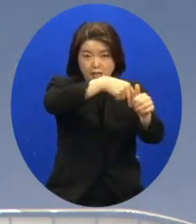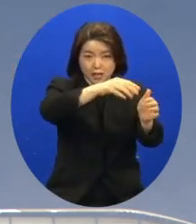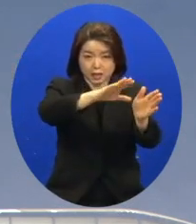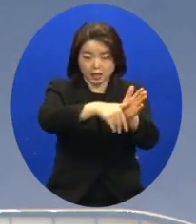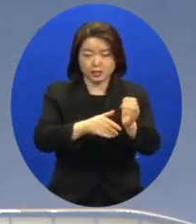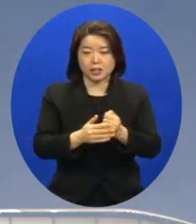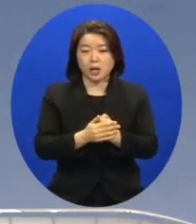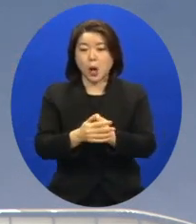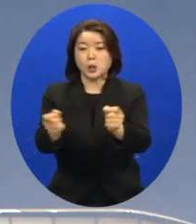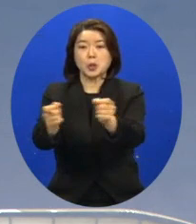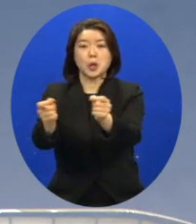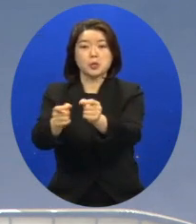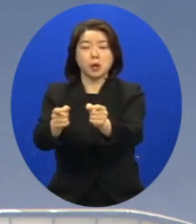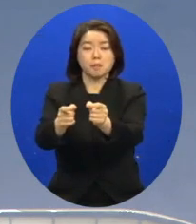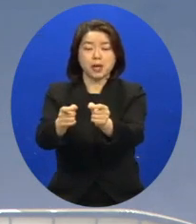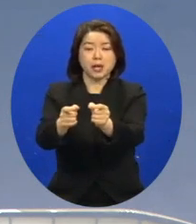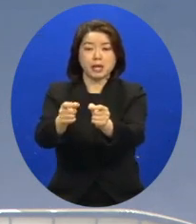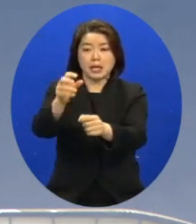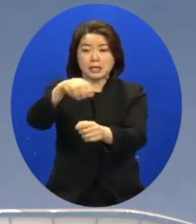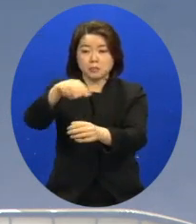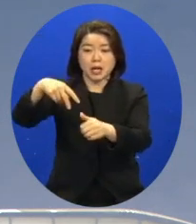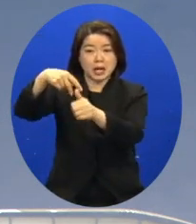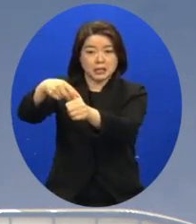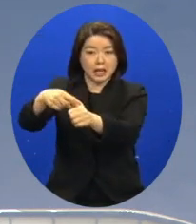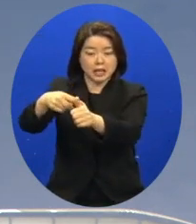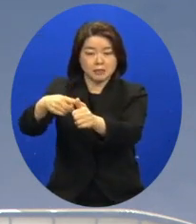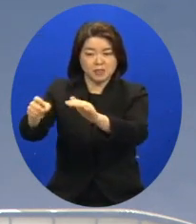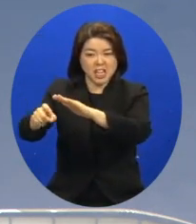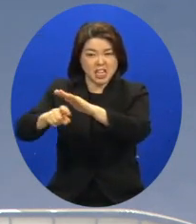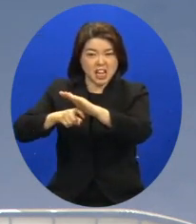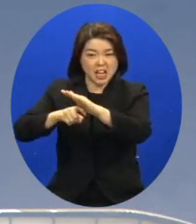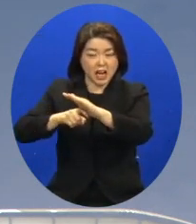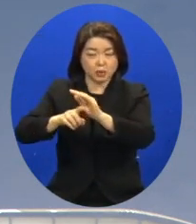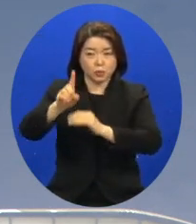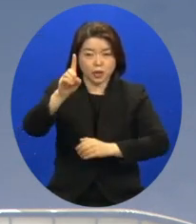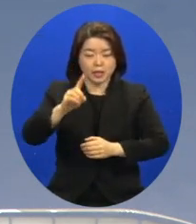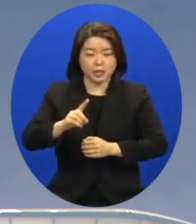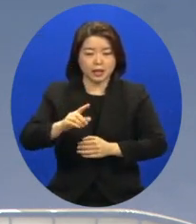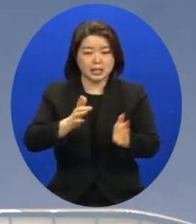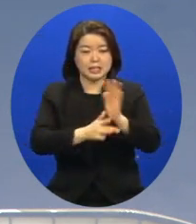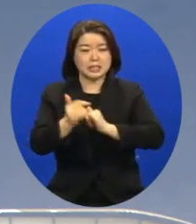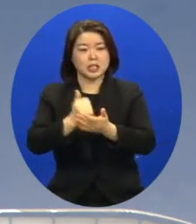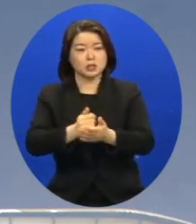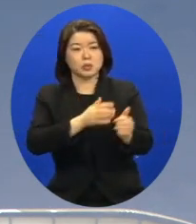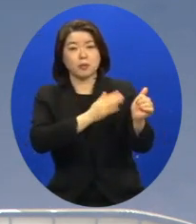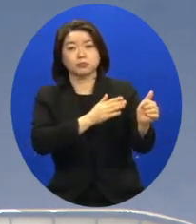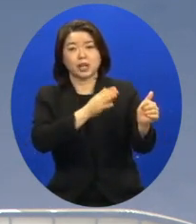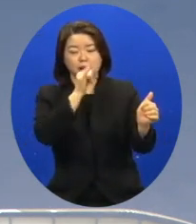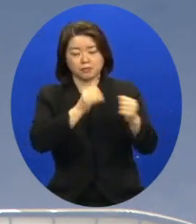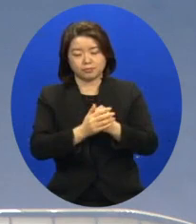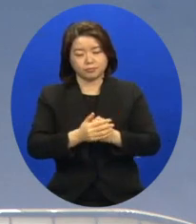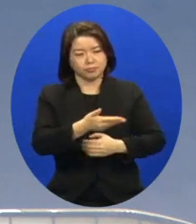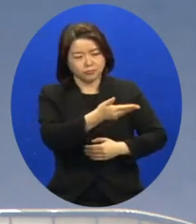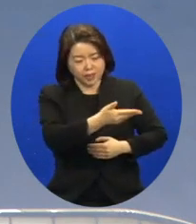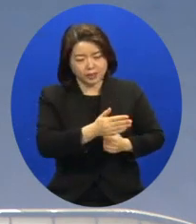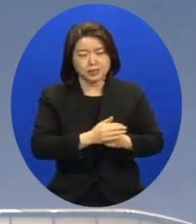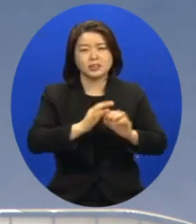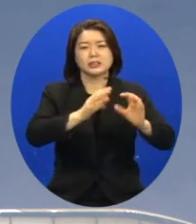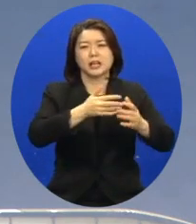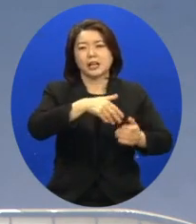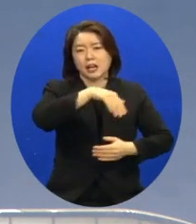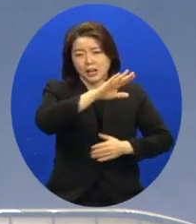옆에 달렸던 강도 하나가 예수님에게 요청을 했습니다. 예수여, 당신의 나라에 임하실 때